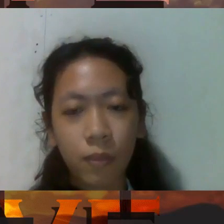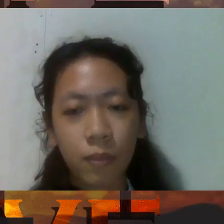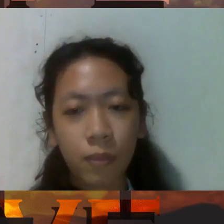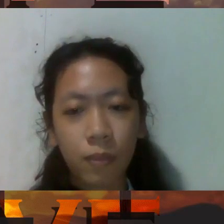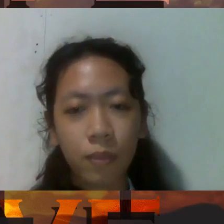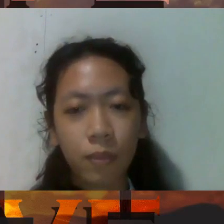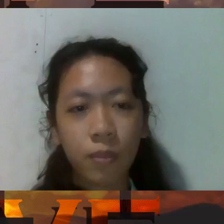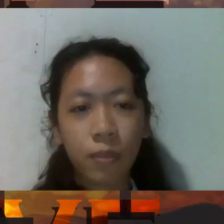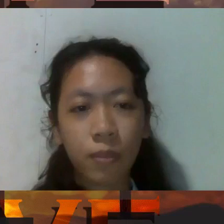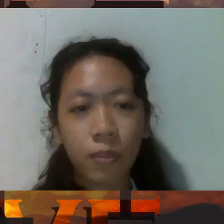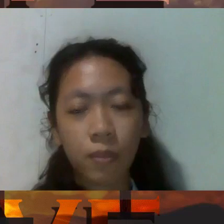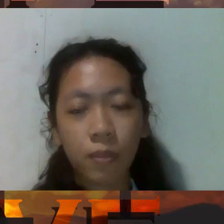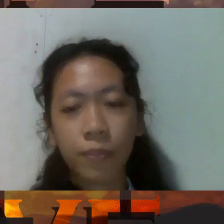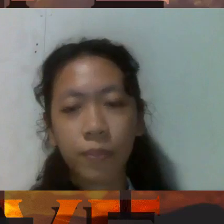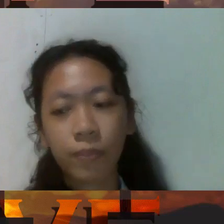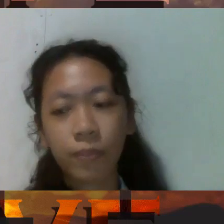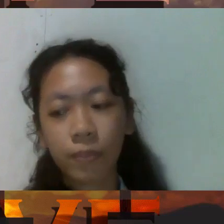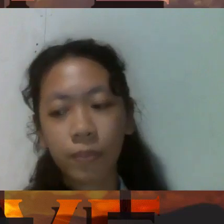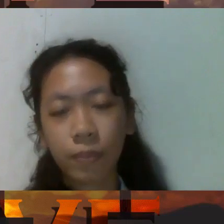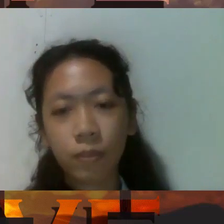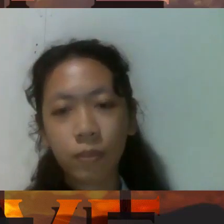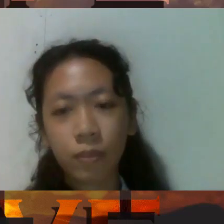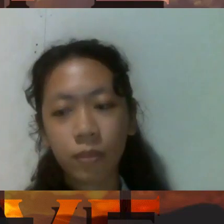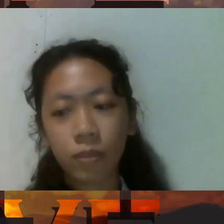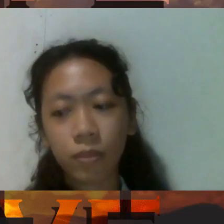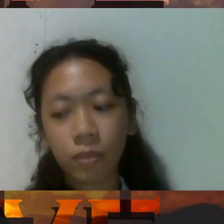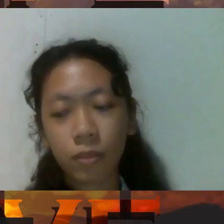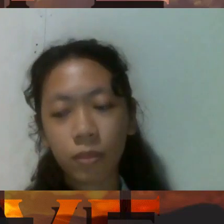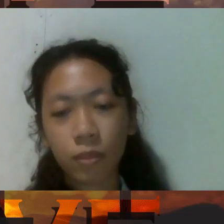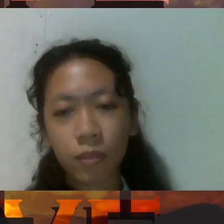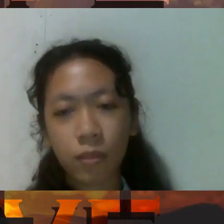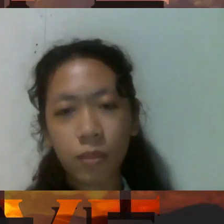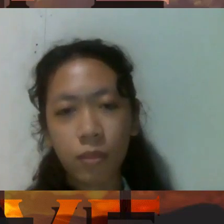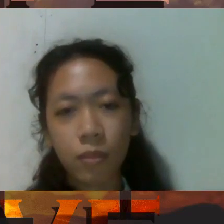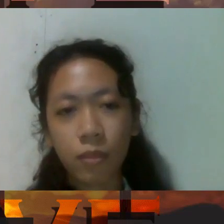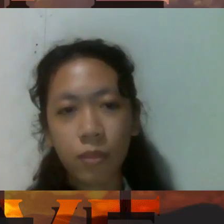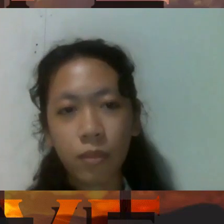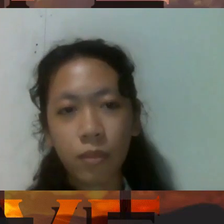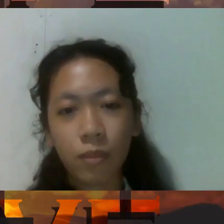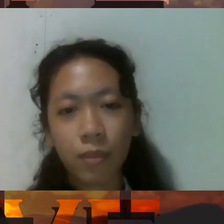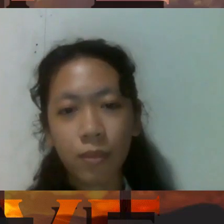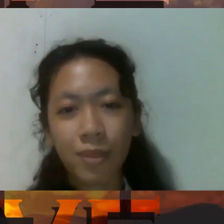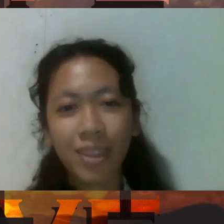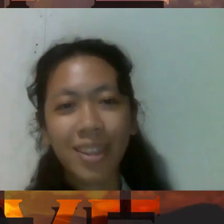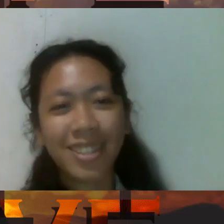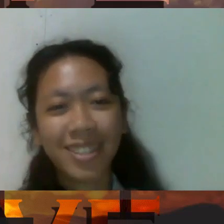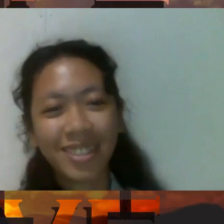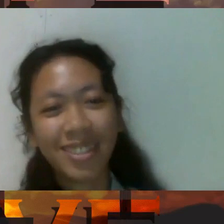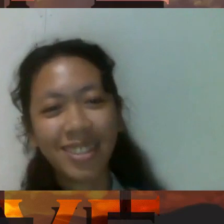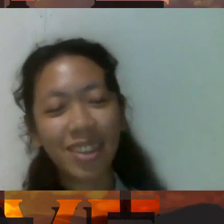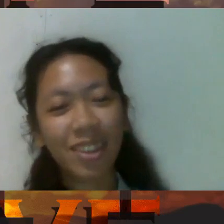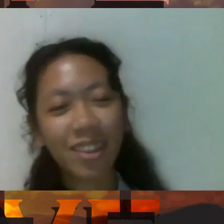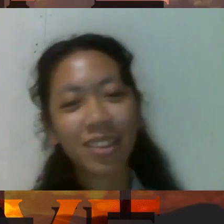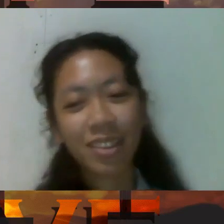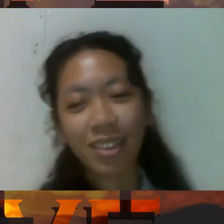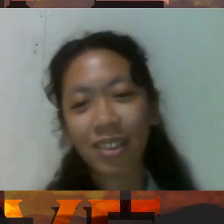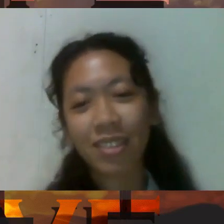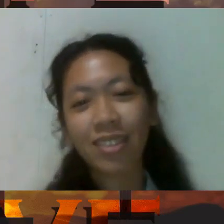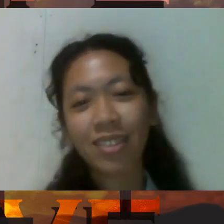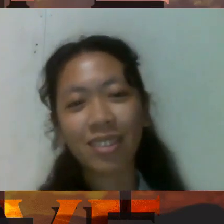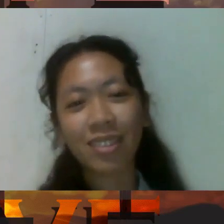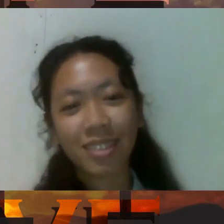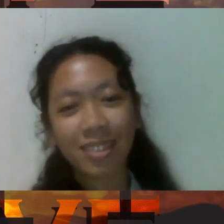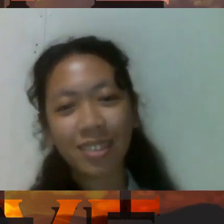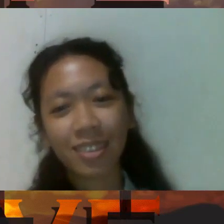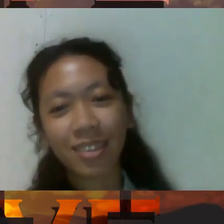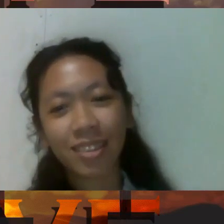deaf at siya rin po ay marunong din po yung magsalin. Ano po? Kaya akin niyang inaanyayahan